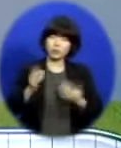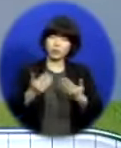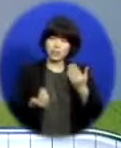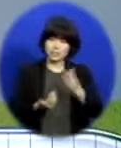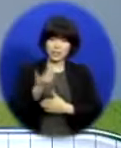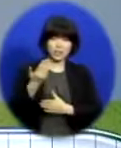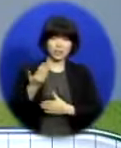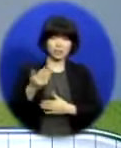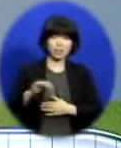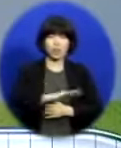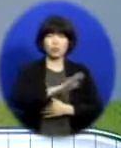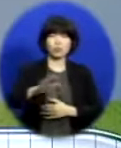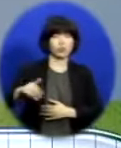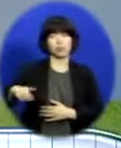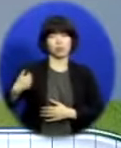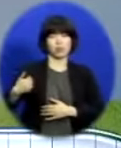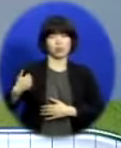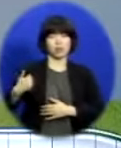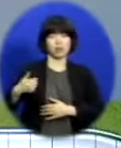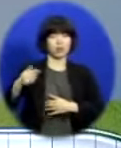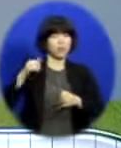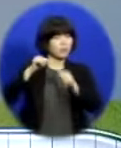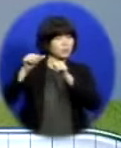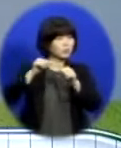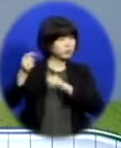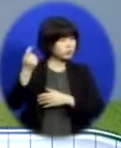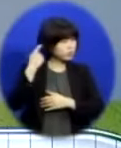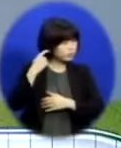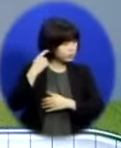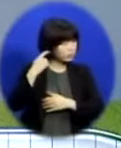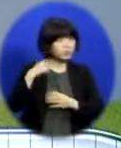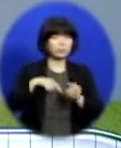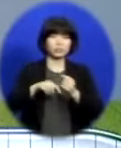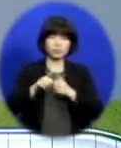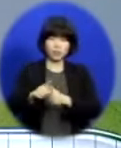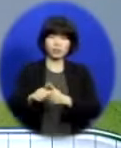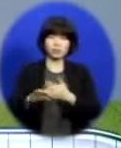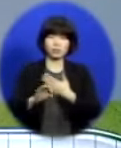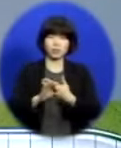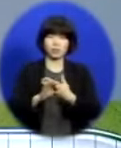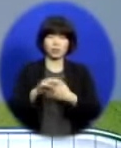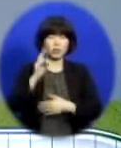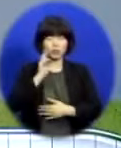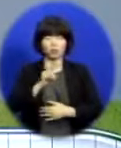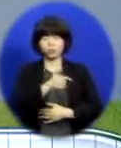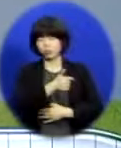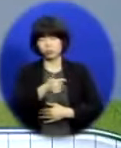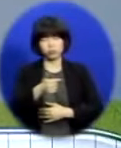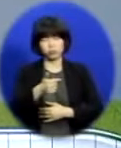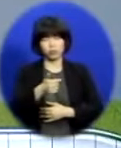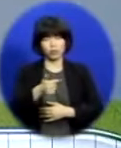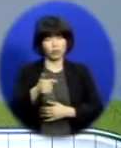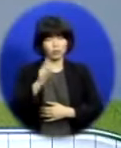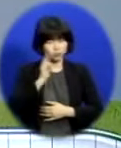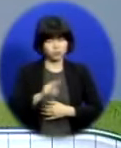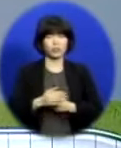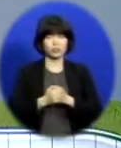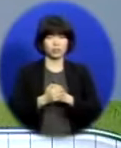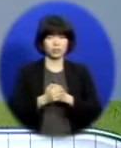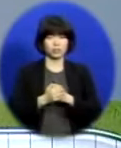벌어질지 우리는 모릅니다 들려오는 에 의하면 상당히 심각한 상태에 있는